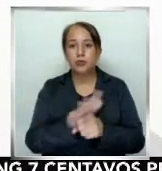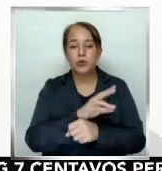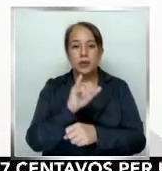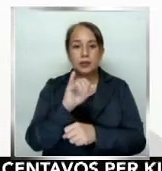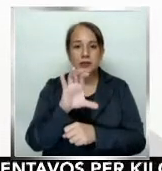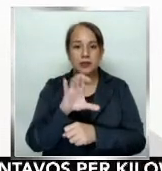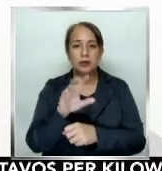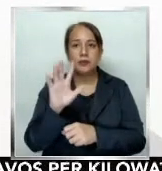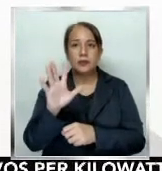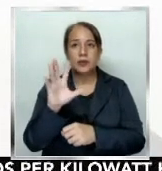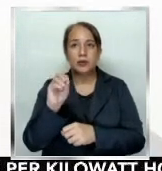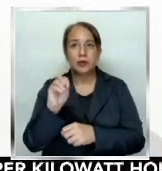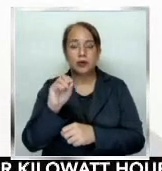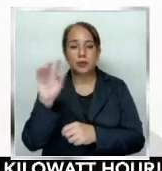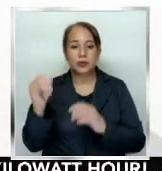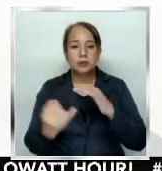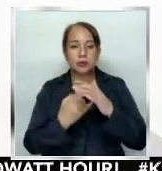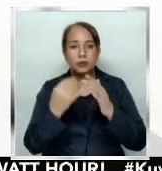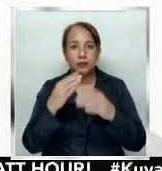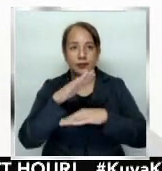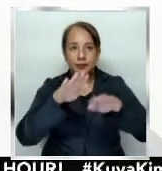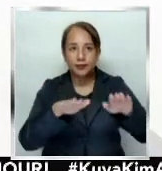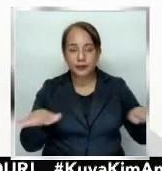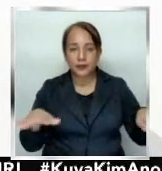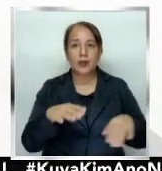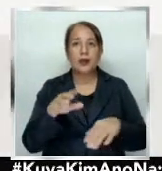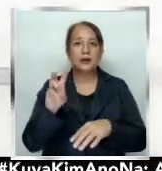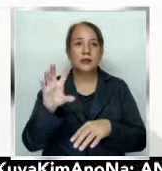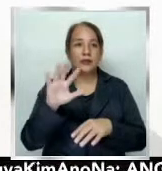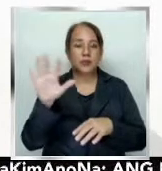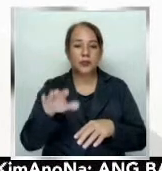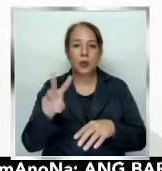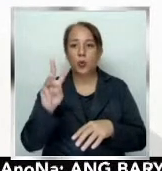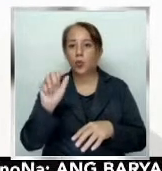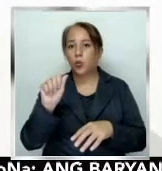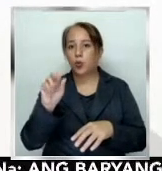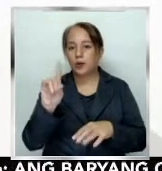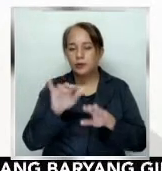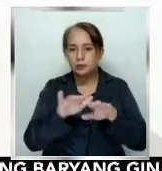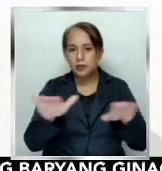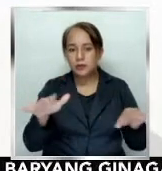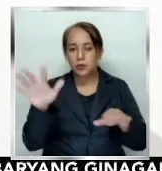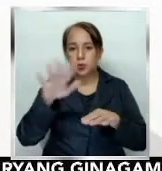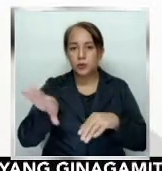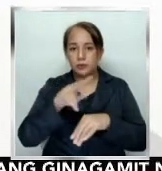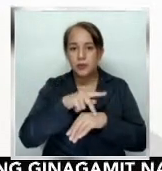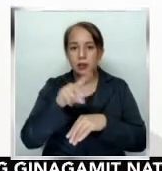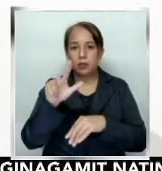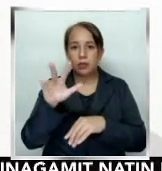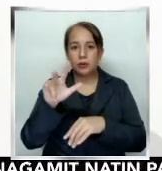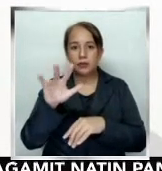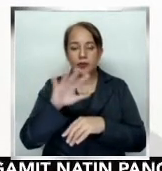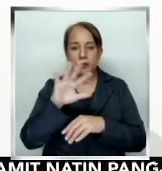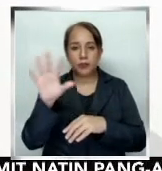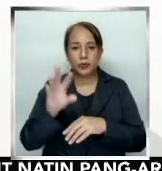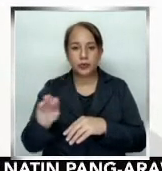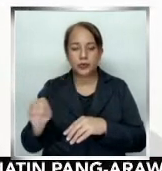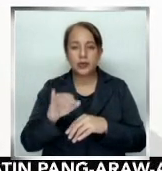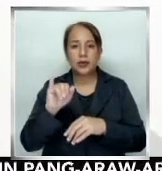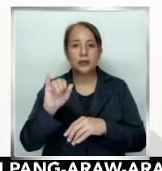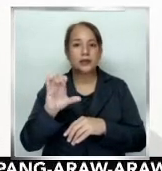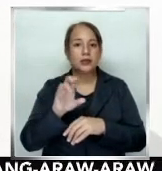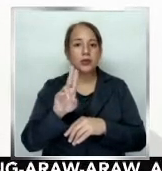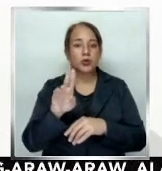ng isolation beds at 65% ang mga ward beds. Sa buong bansa, 35% pa lamang ng mga ICU beds ang